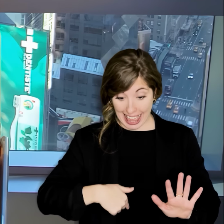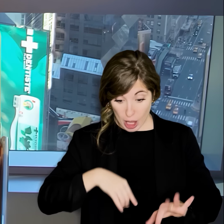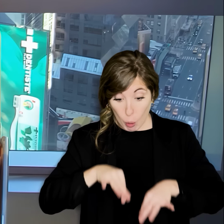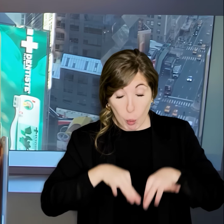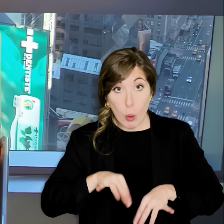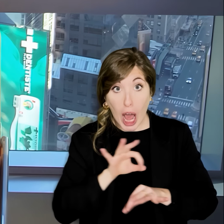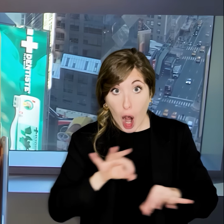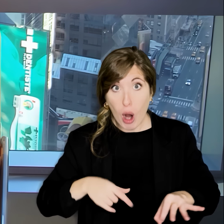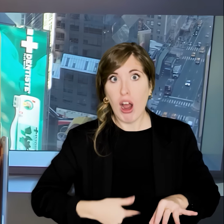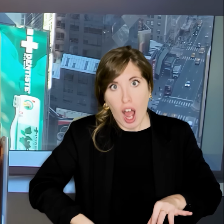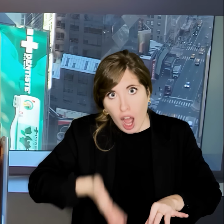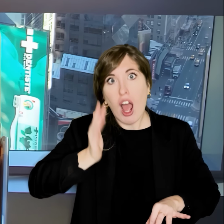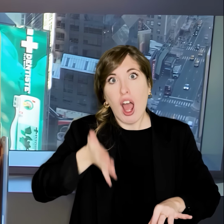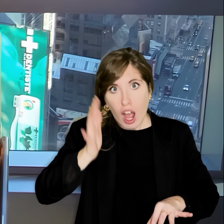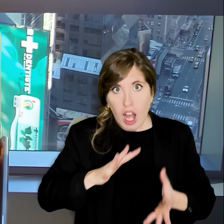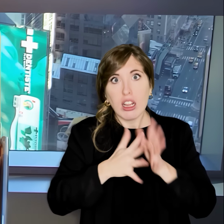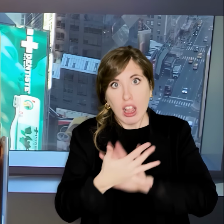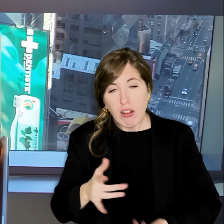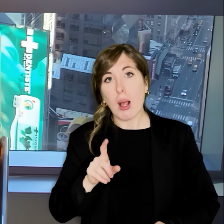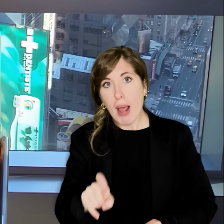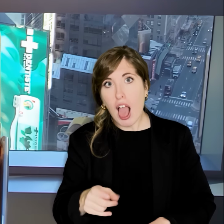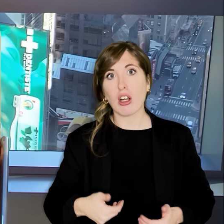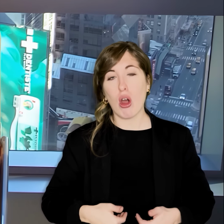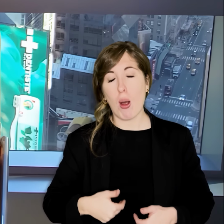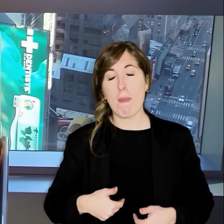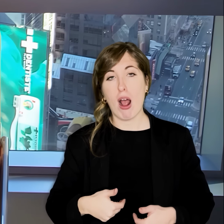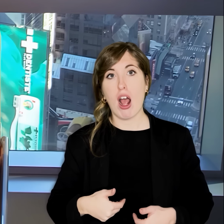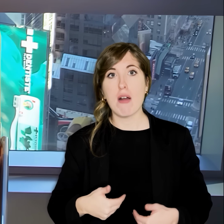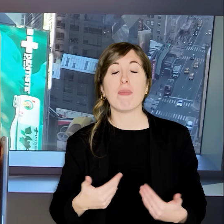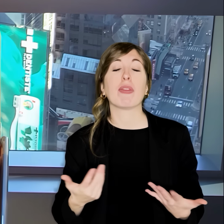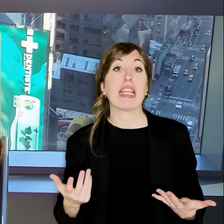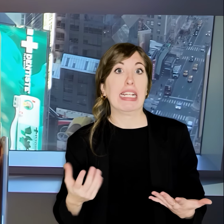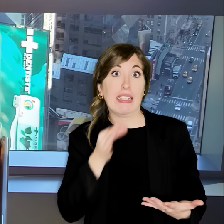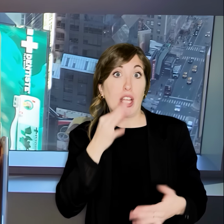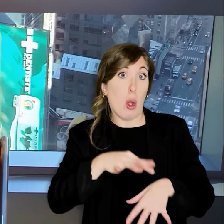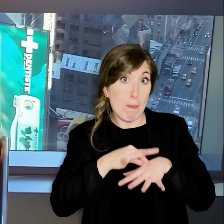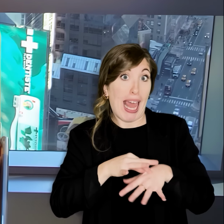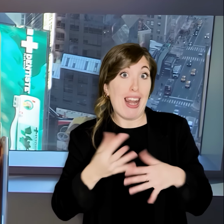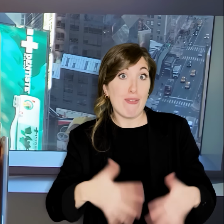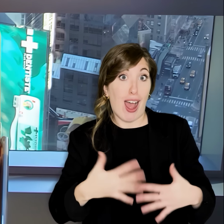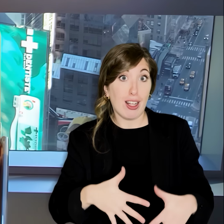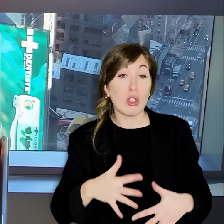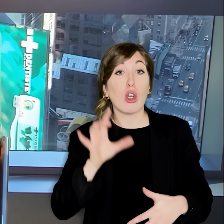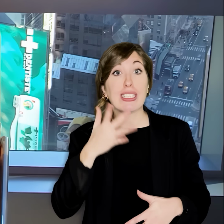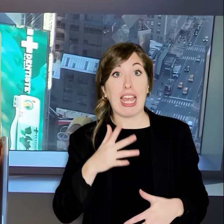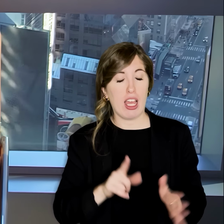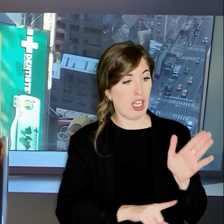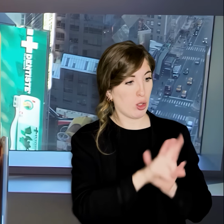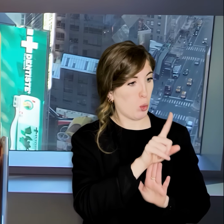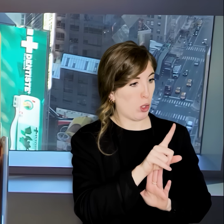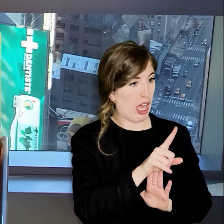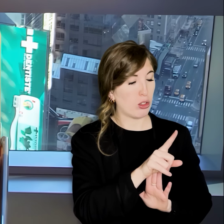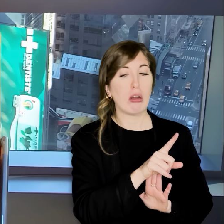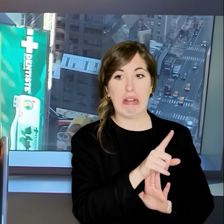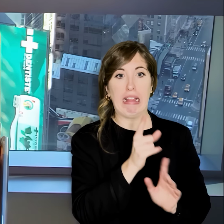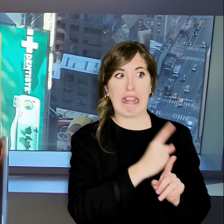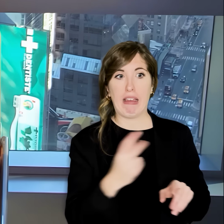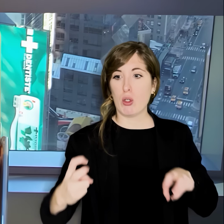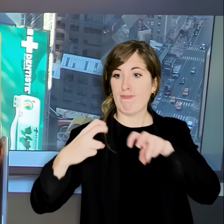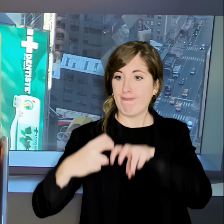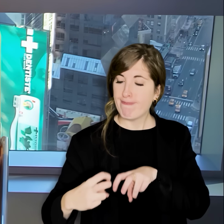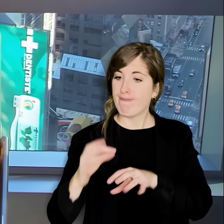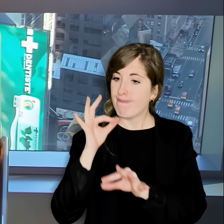Ecco perché queste cose le ho vissute e quindi quando la gente poi riceve un esame istologico poi glielo spieghi qualche modo metterle